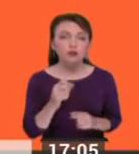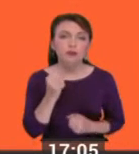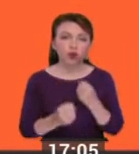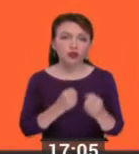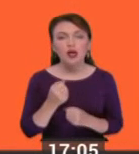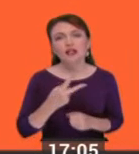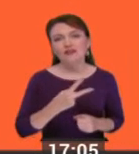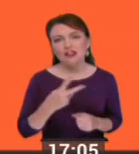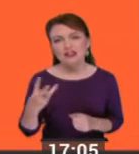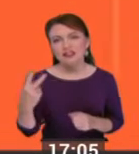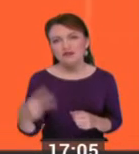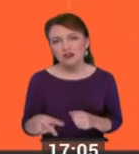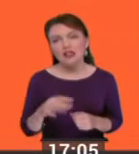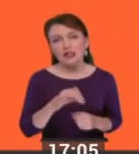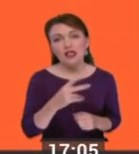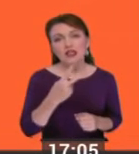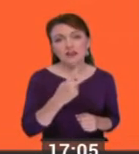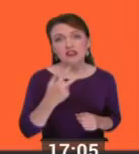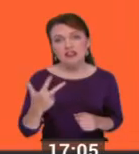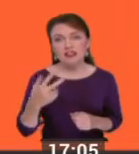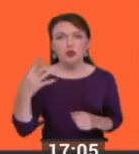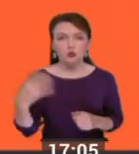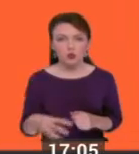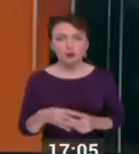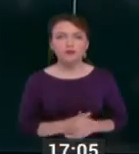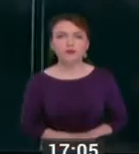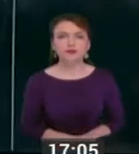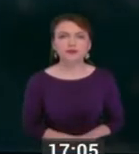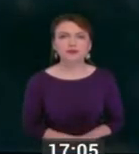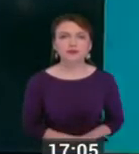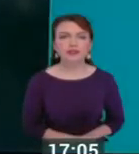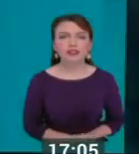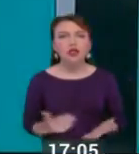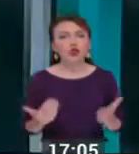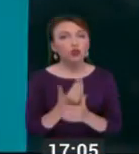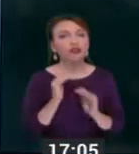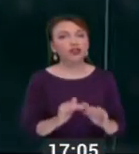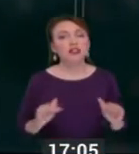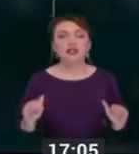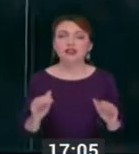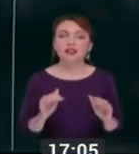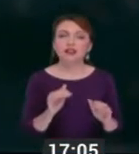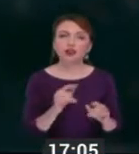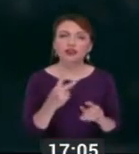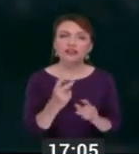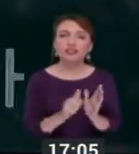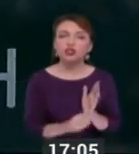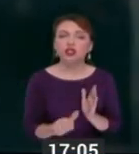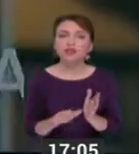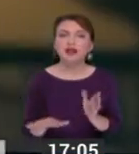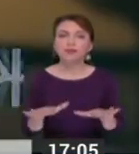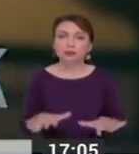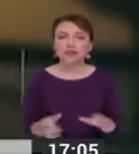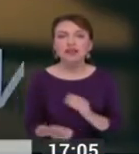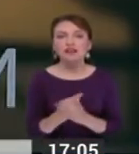о 23.20 і 23.40. Новий дитячий садочок на 260 місць з'явиться